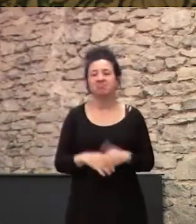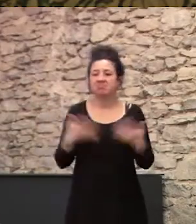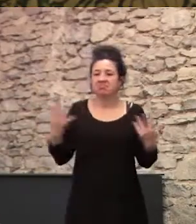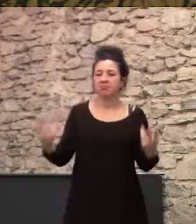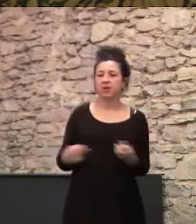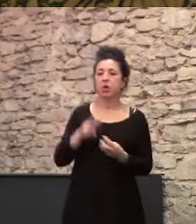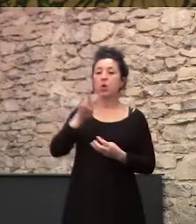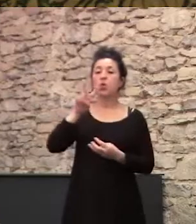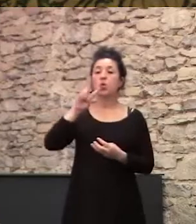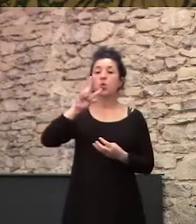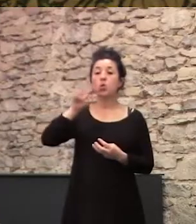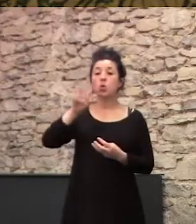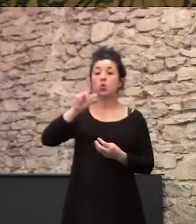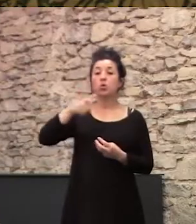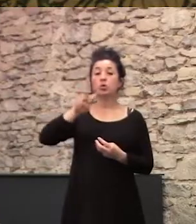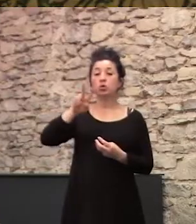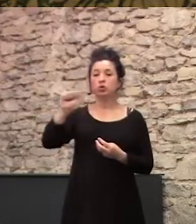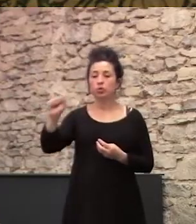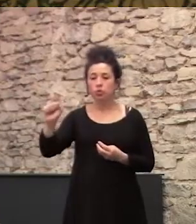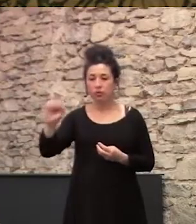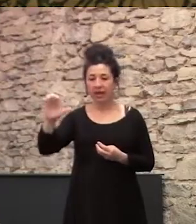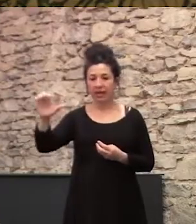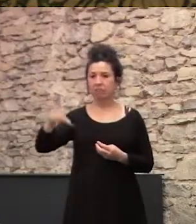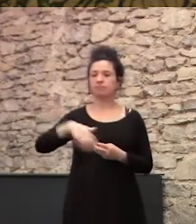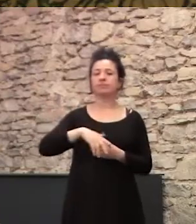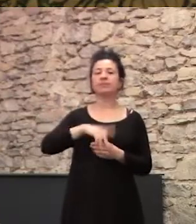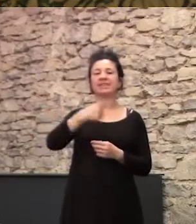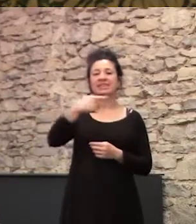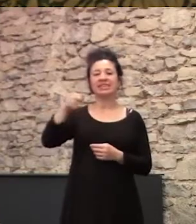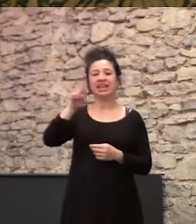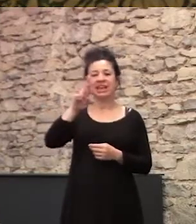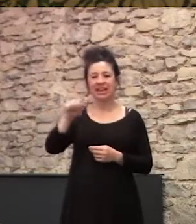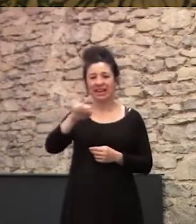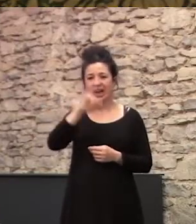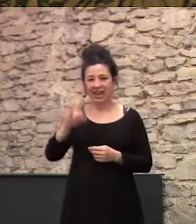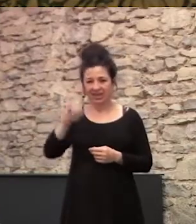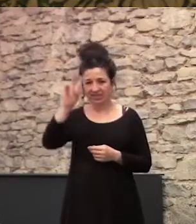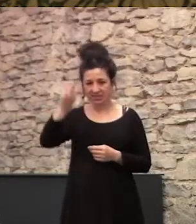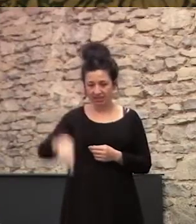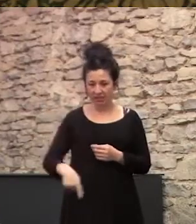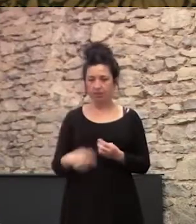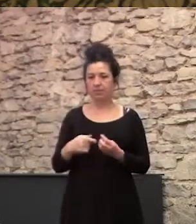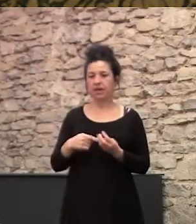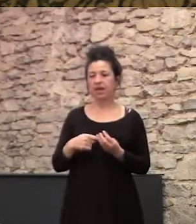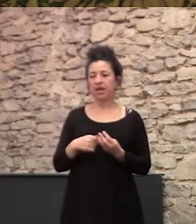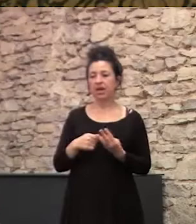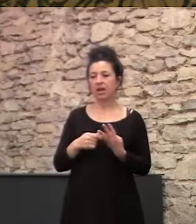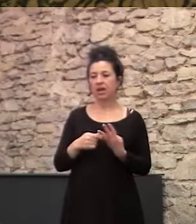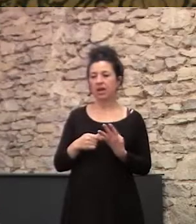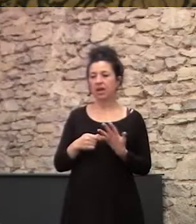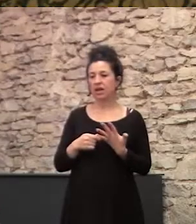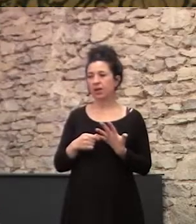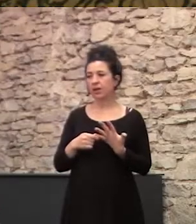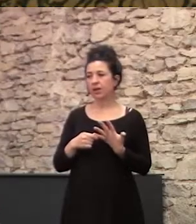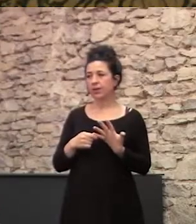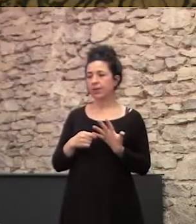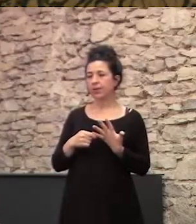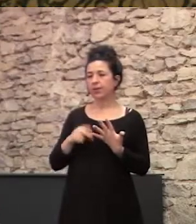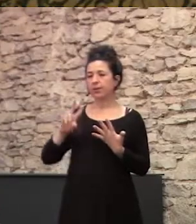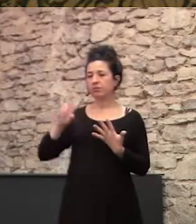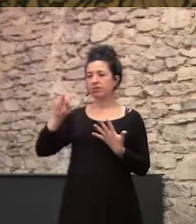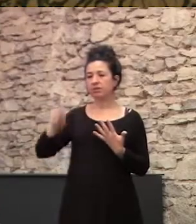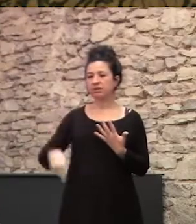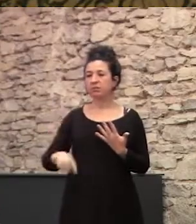Bueno, Xibak eratera du, Garazik estrenatu da Garazia Arrola ere, Balagonek ere zurekin atrasuan den biziko bat bigarren atera